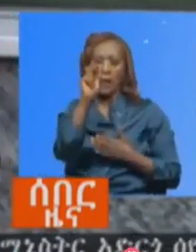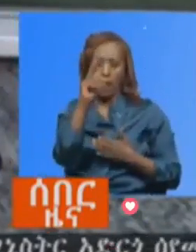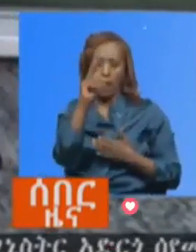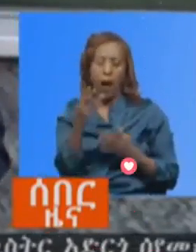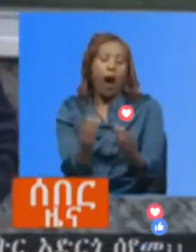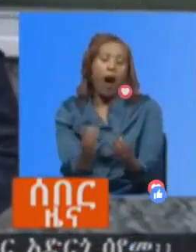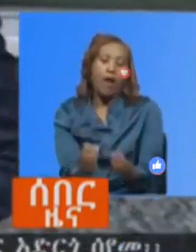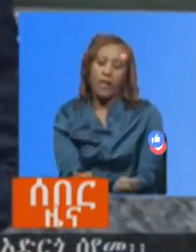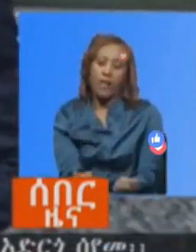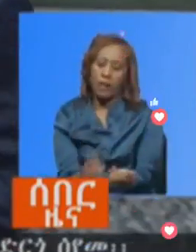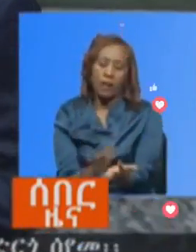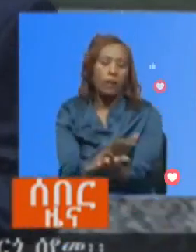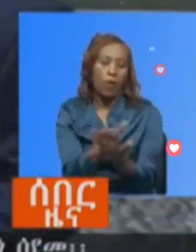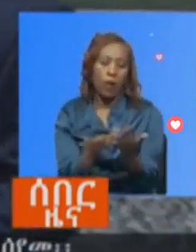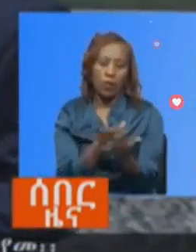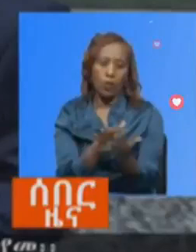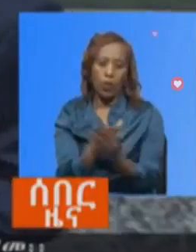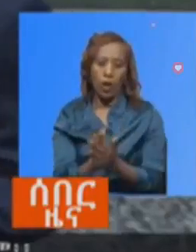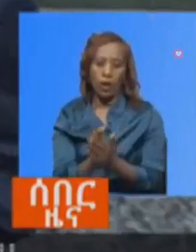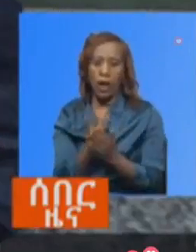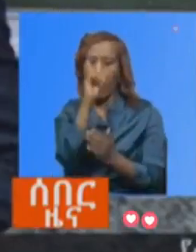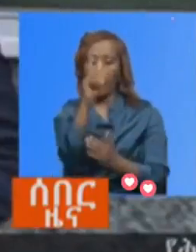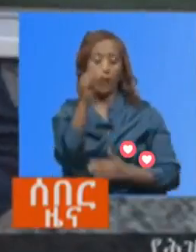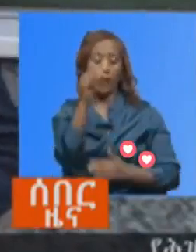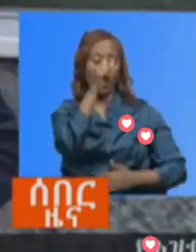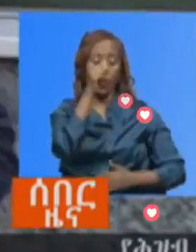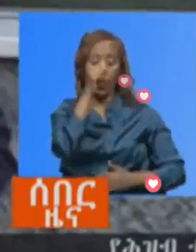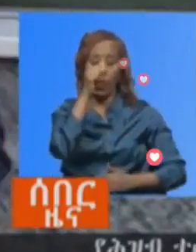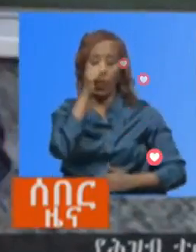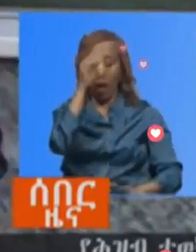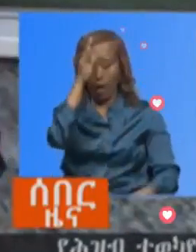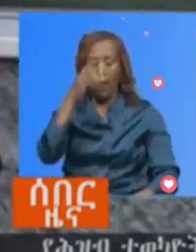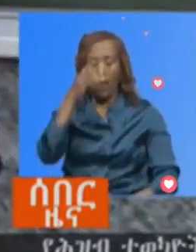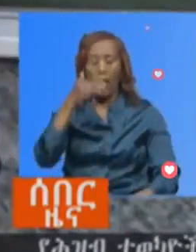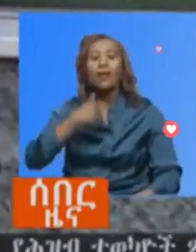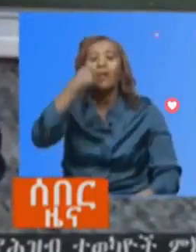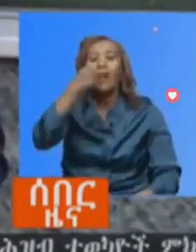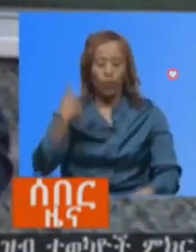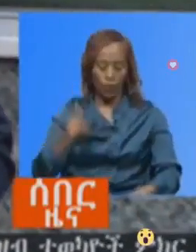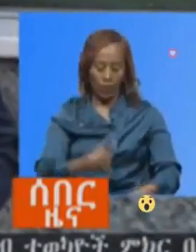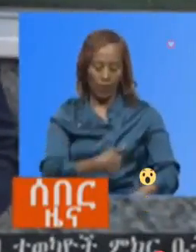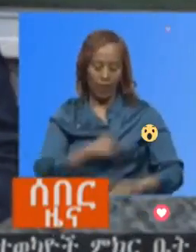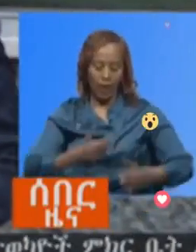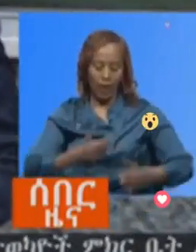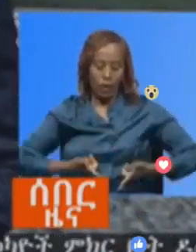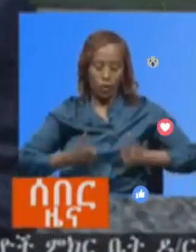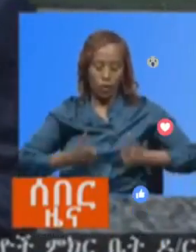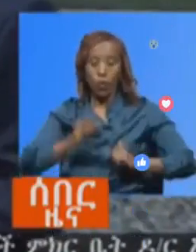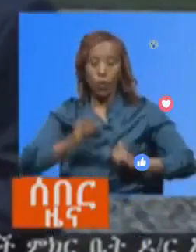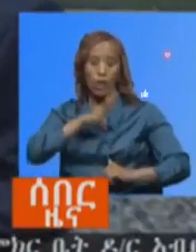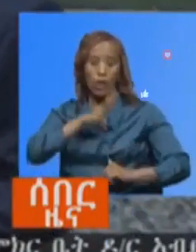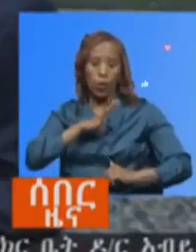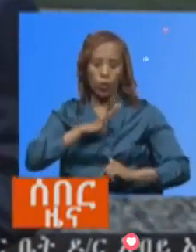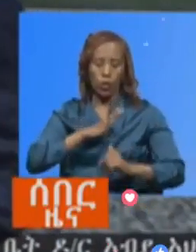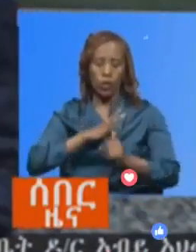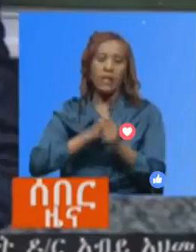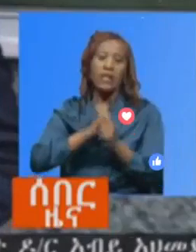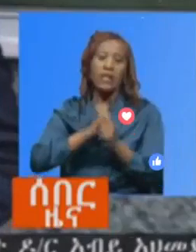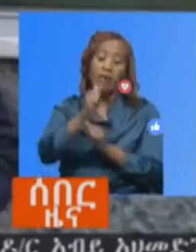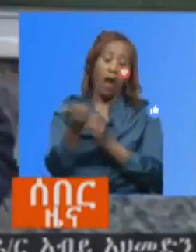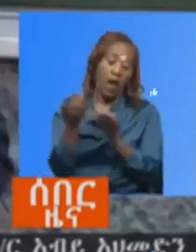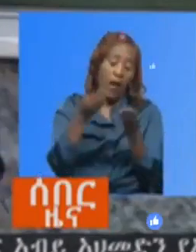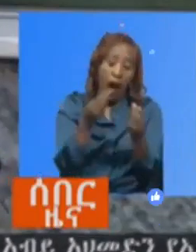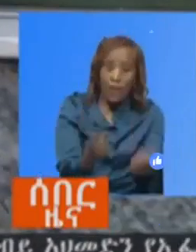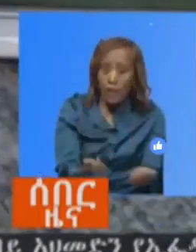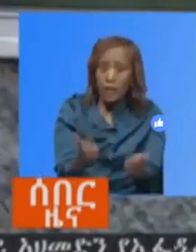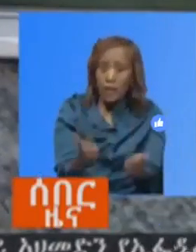አፈር ተዋህደዋል። አንድ ኢትዮጵያዊ አባት እንዳሉት እኛ ስንኖር ሰዎች፣ ስናልፍ አፈር፣